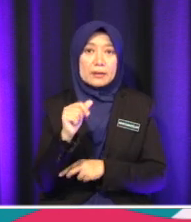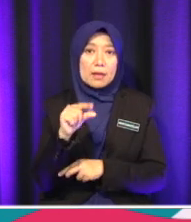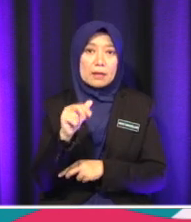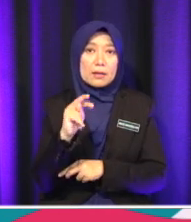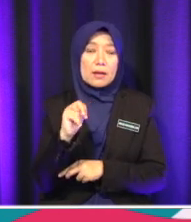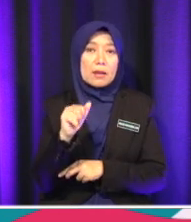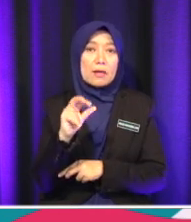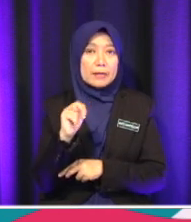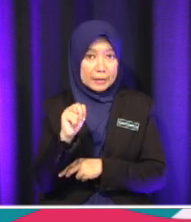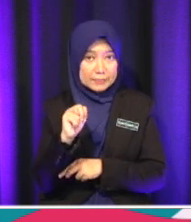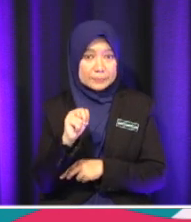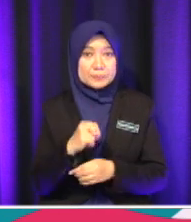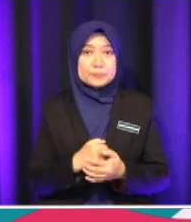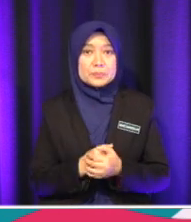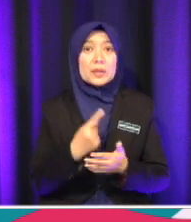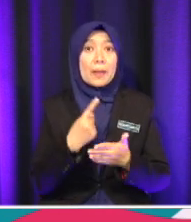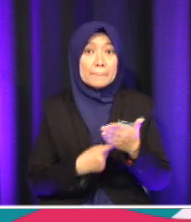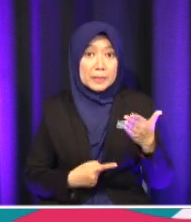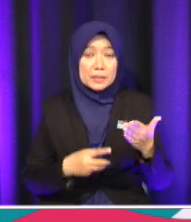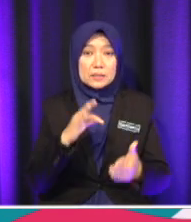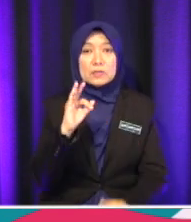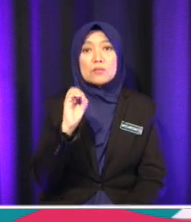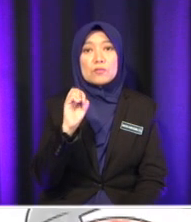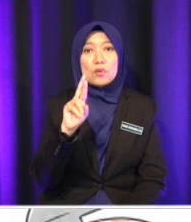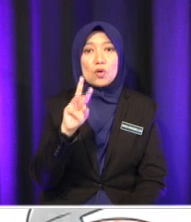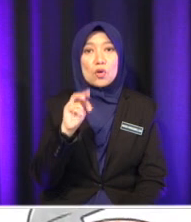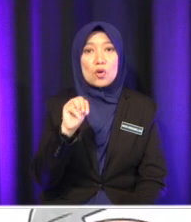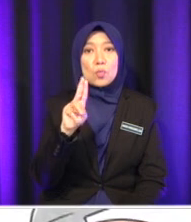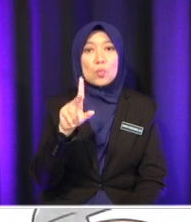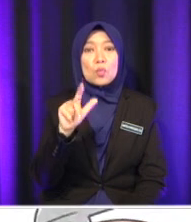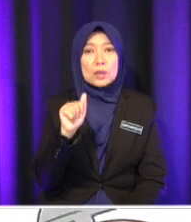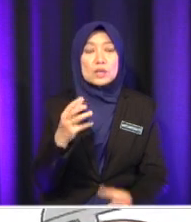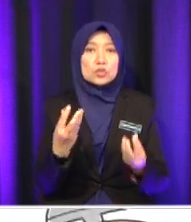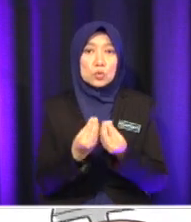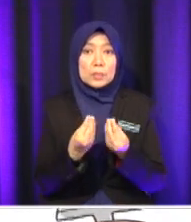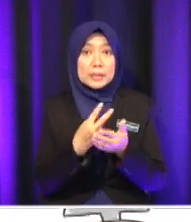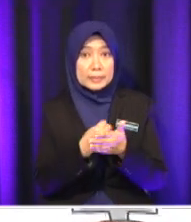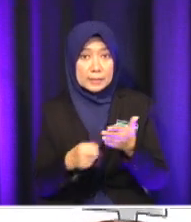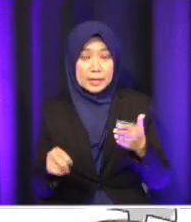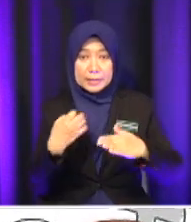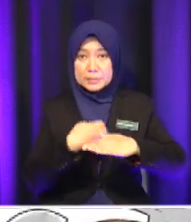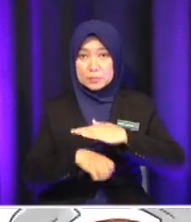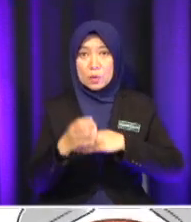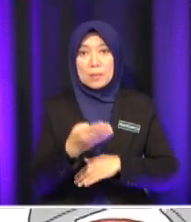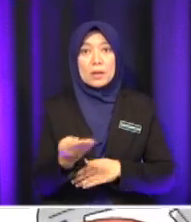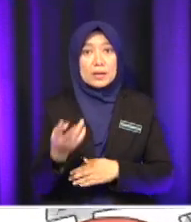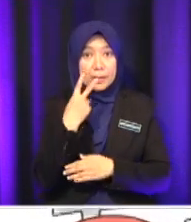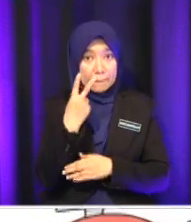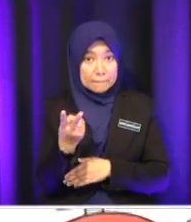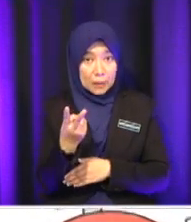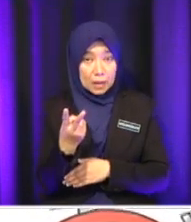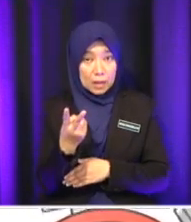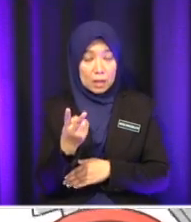bacakan timbangan dagangan formulirnya Oke jumlah nilai ekspor barang nampak